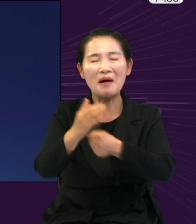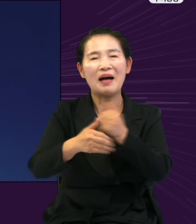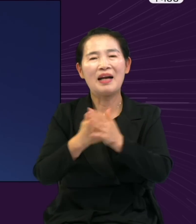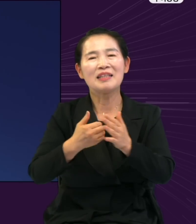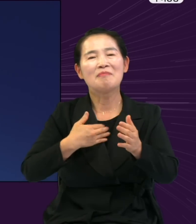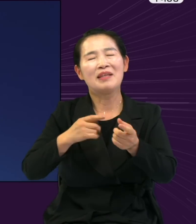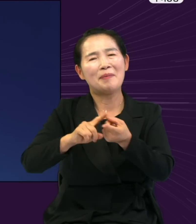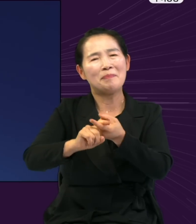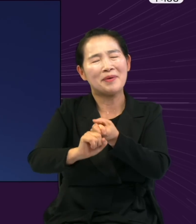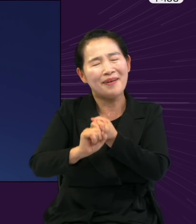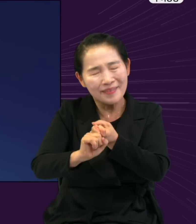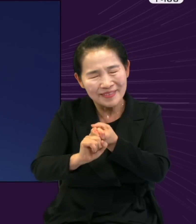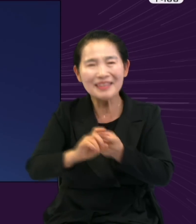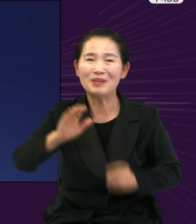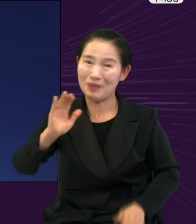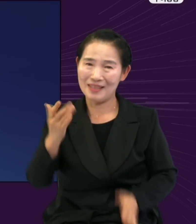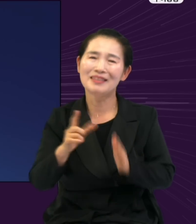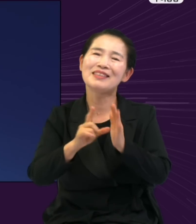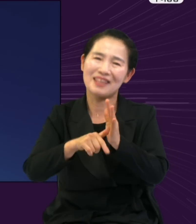되기 때문입니다.